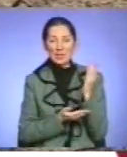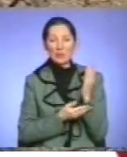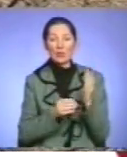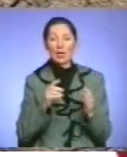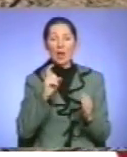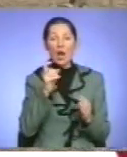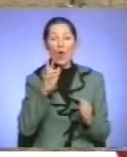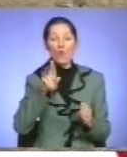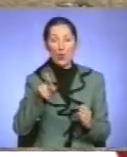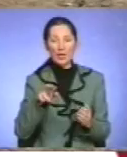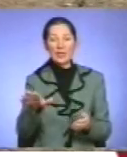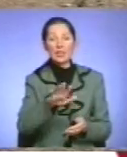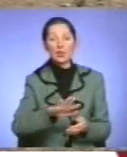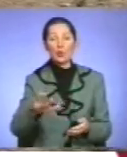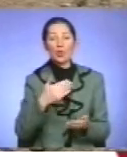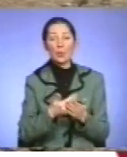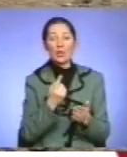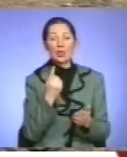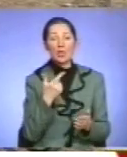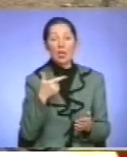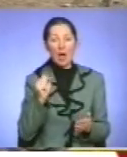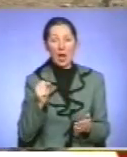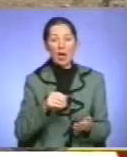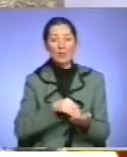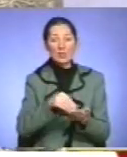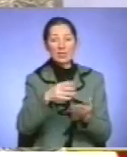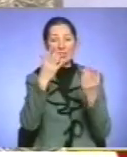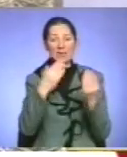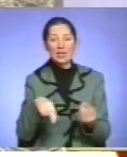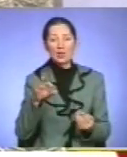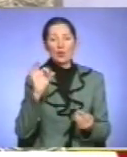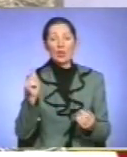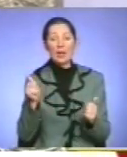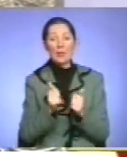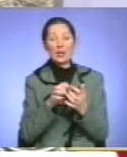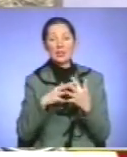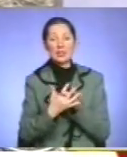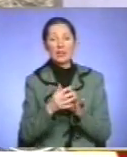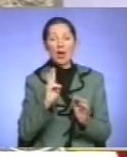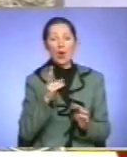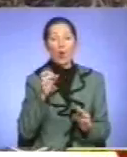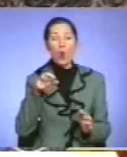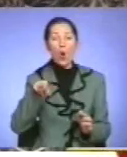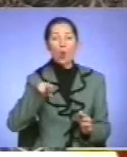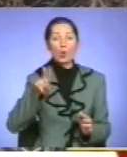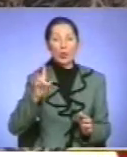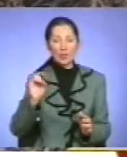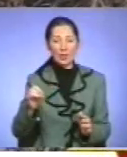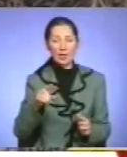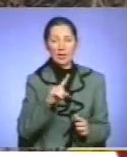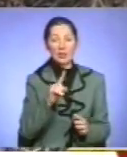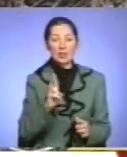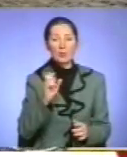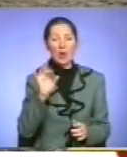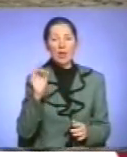понад гектар висадили у День довкілля на придорожній території села Колодне Збаразького району. Ялинки тут висаджують вже